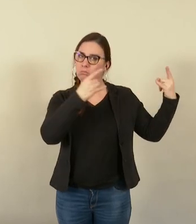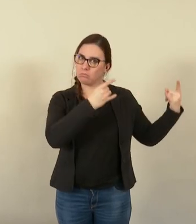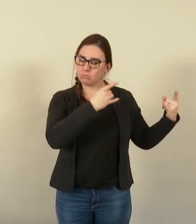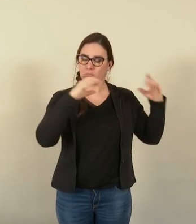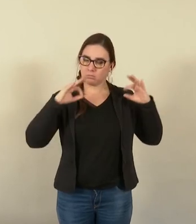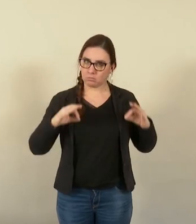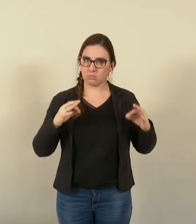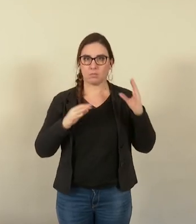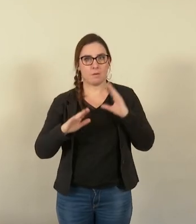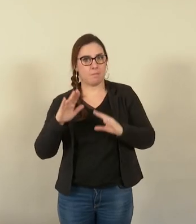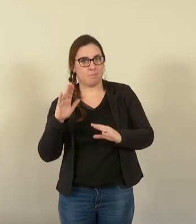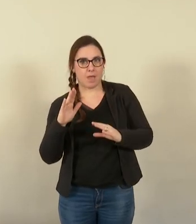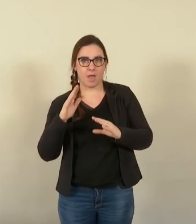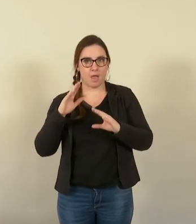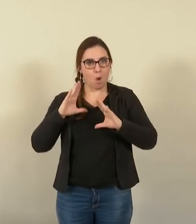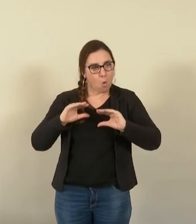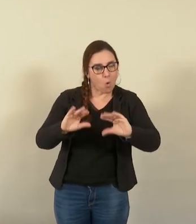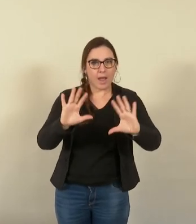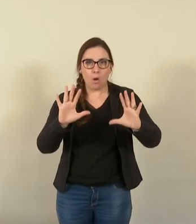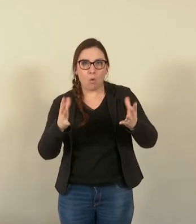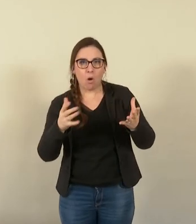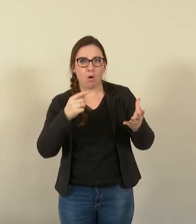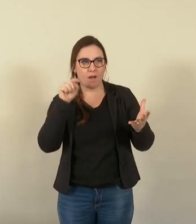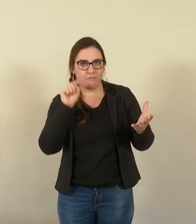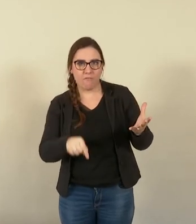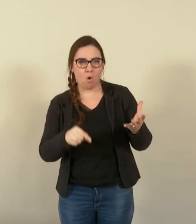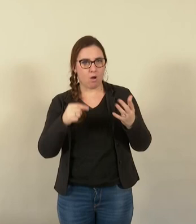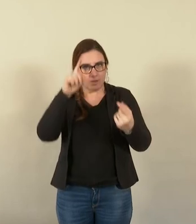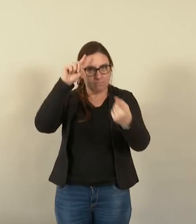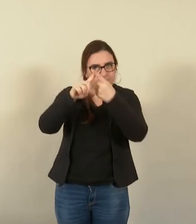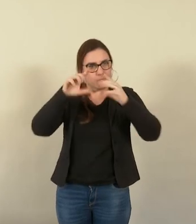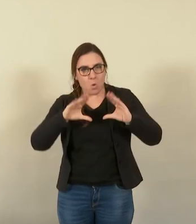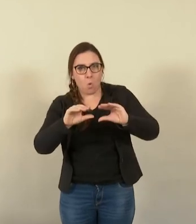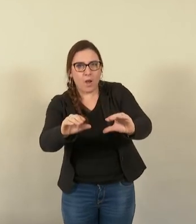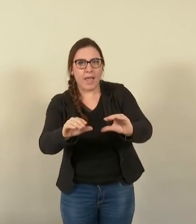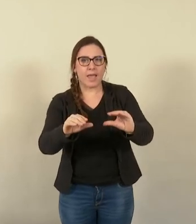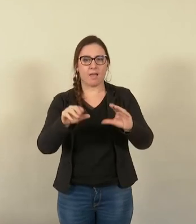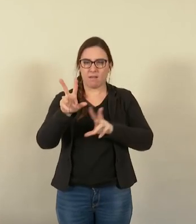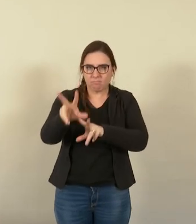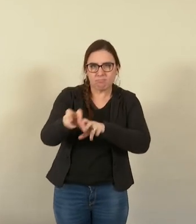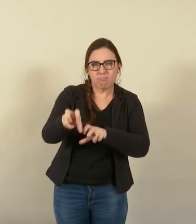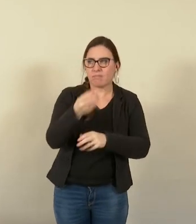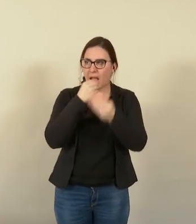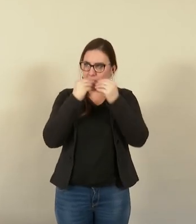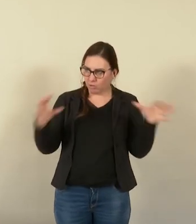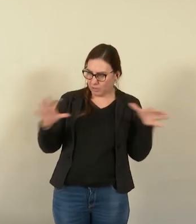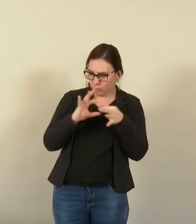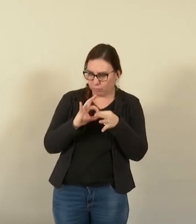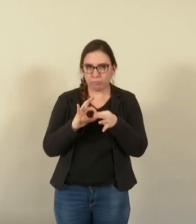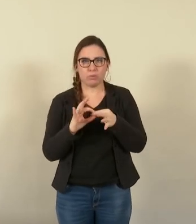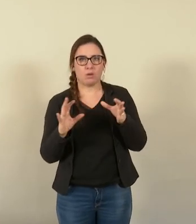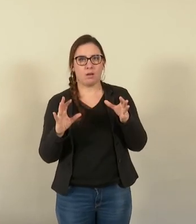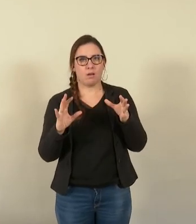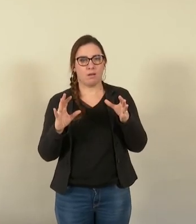aussi en réalisant bien l'apporté à la fois concrète de reconnexion de l'agriculture et de l'alimentation mais aussi